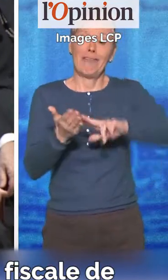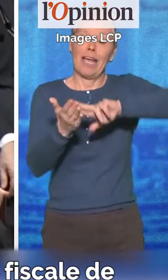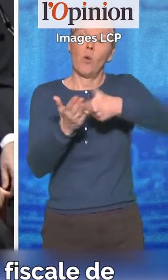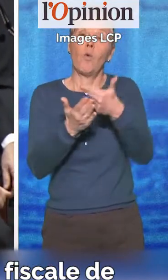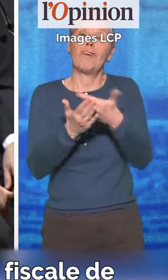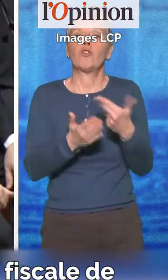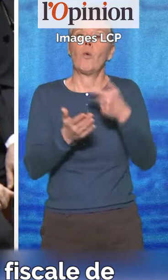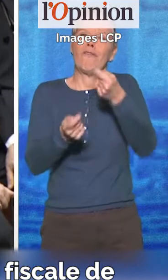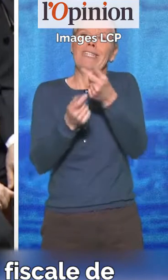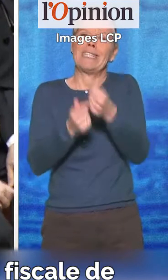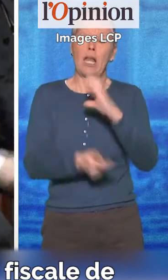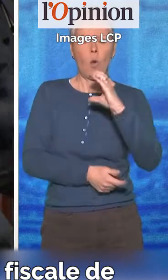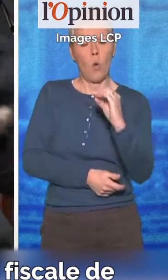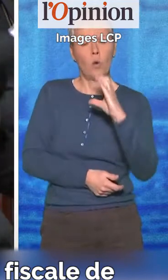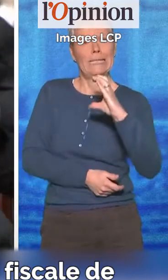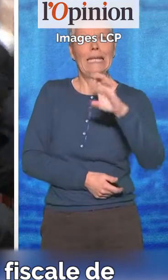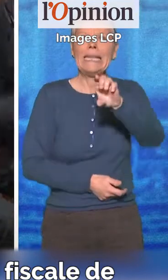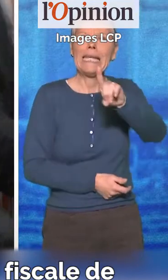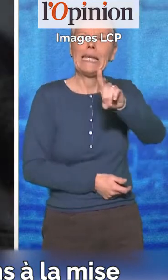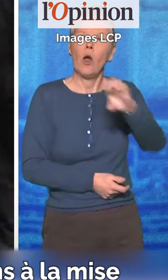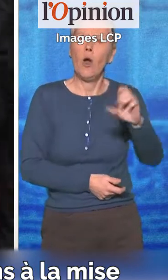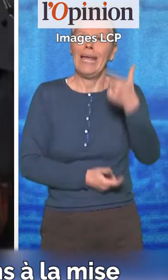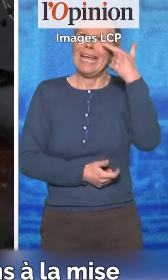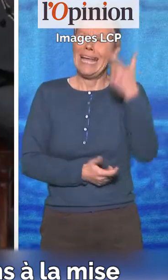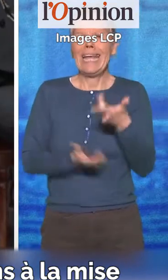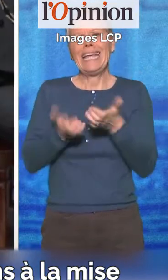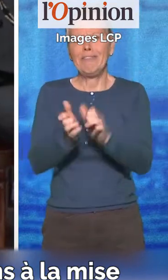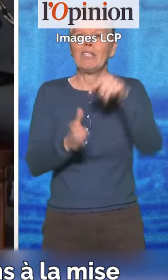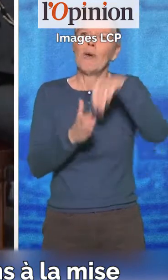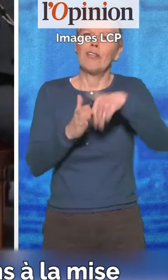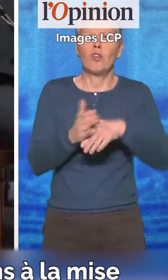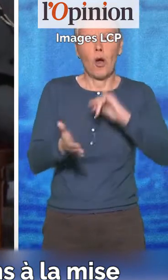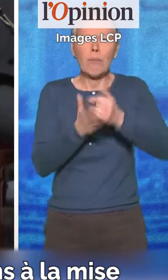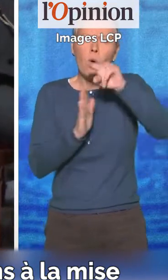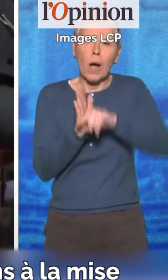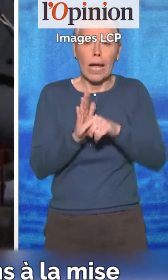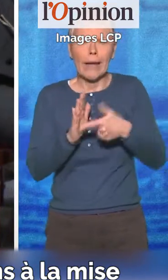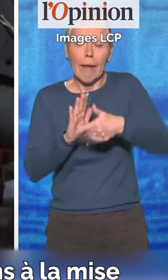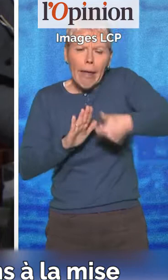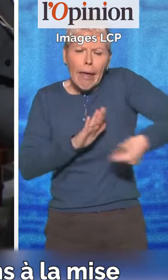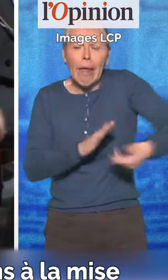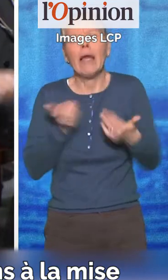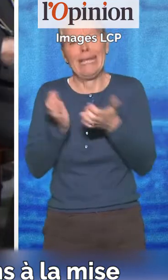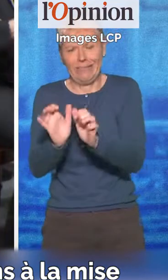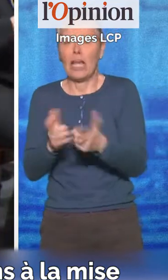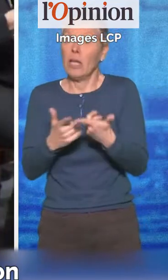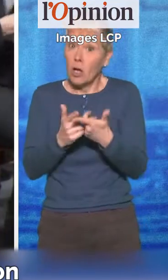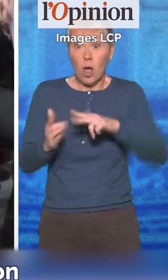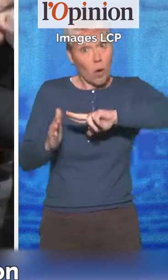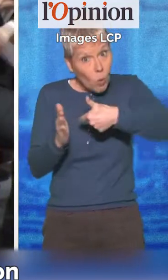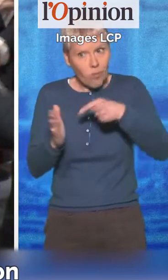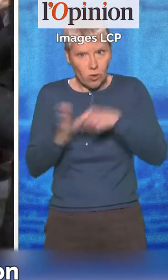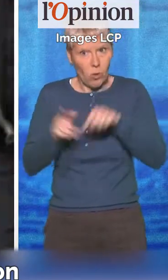de l'oscd eux qui vise à lutter contre l'érosion des bases fiscales nous veillerons à la mise en oeuvre concrète de cette convention